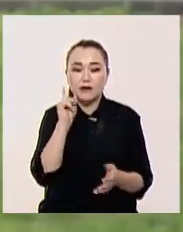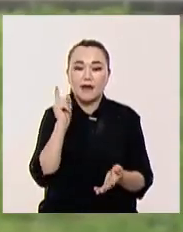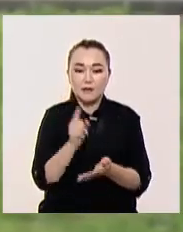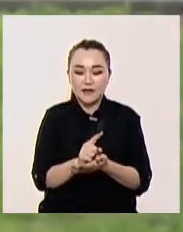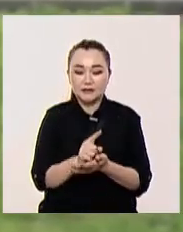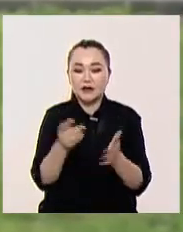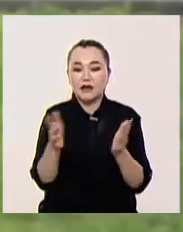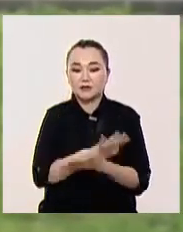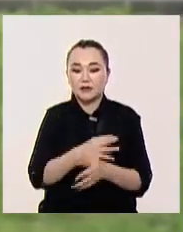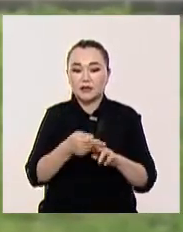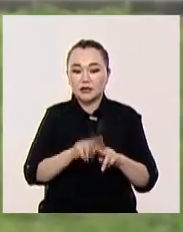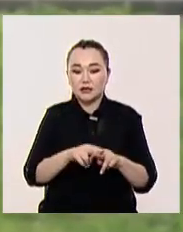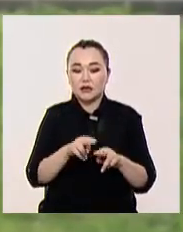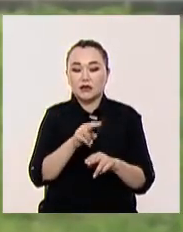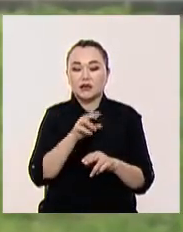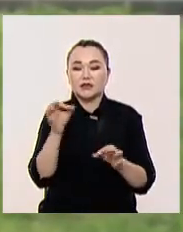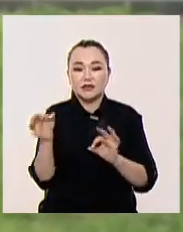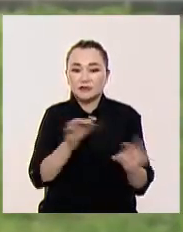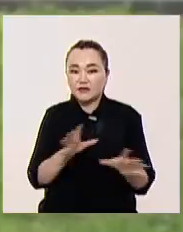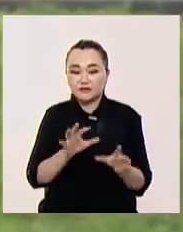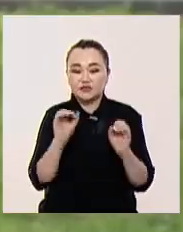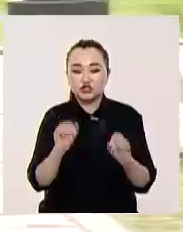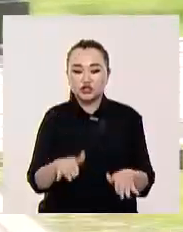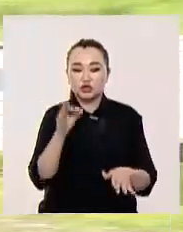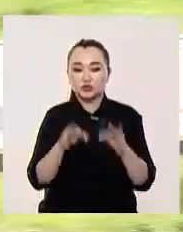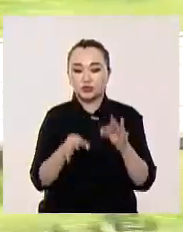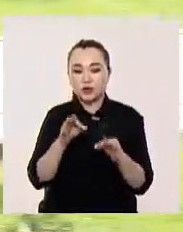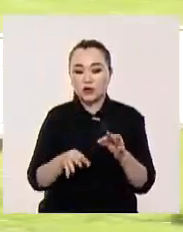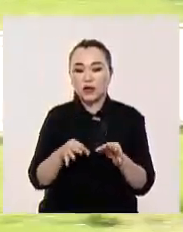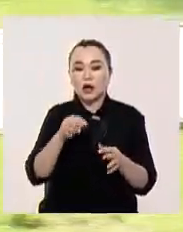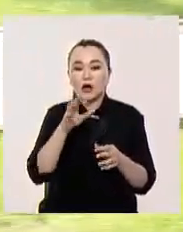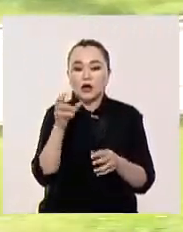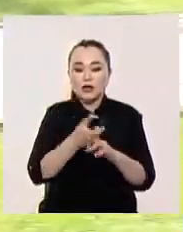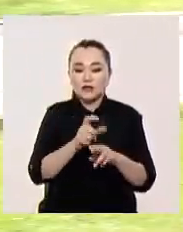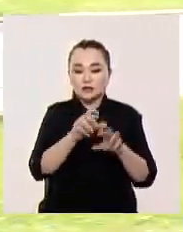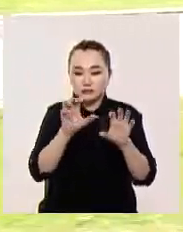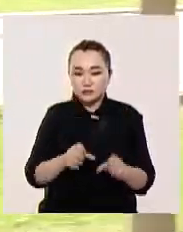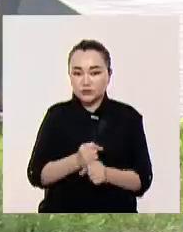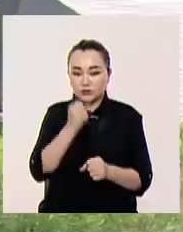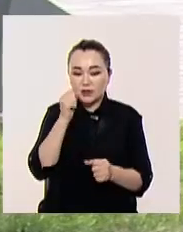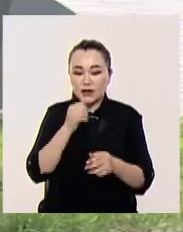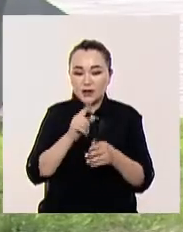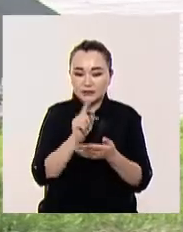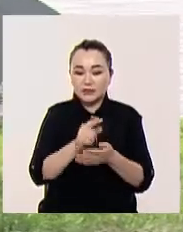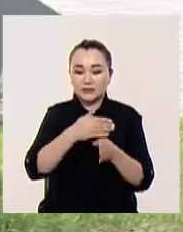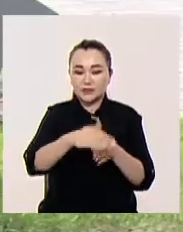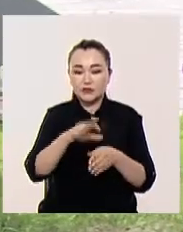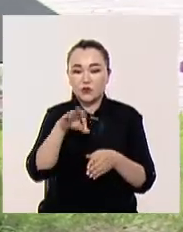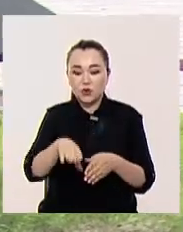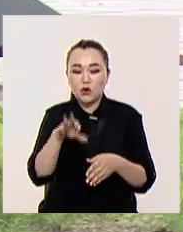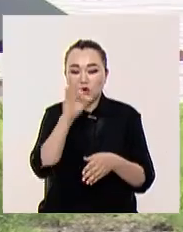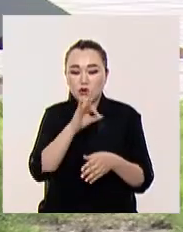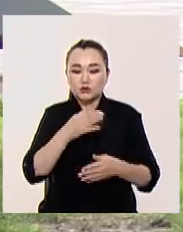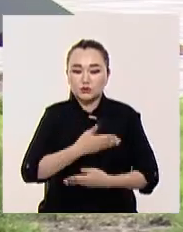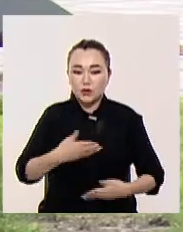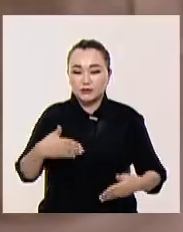обязана отменить данное абсолютно несправедливое решение суда. В Уголовном кодексе должна быть отдельная статья о сексуальном домогательстве,